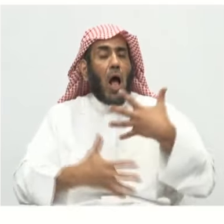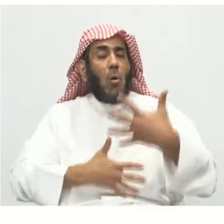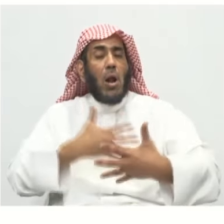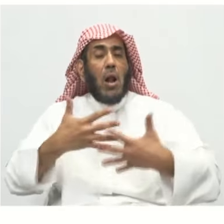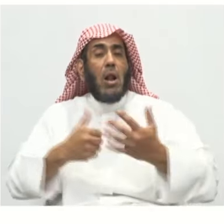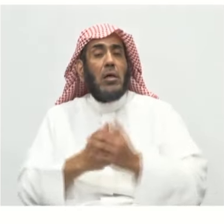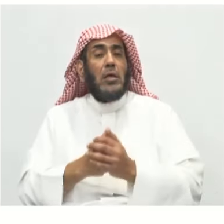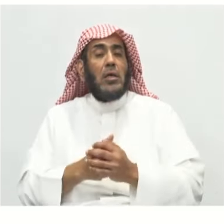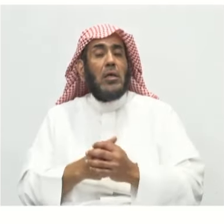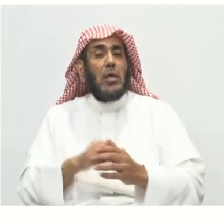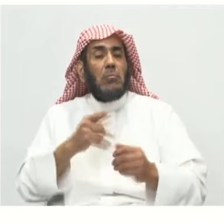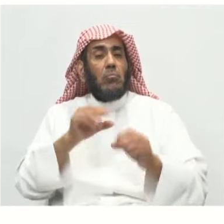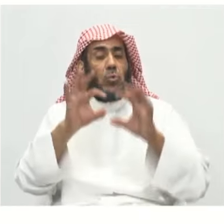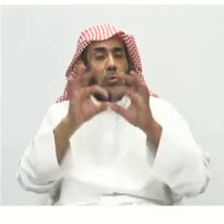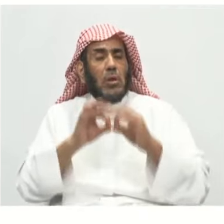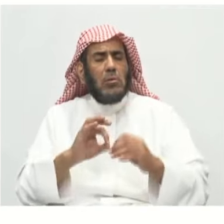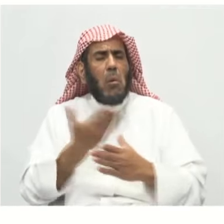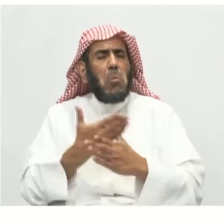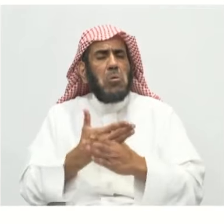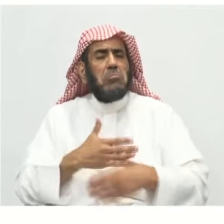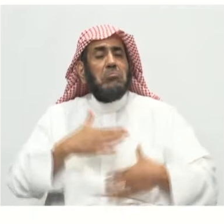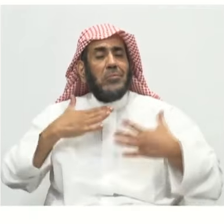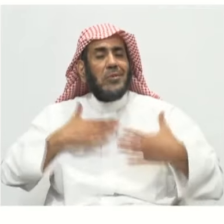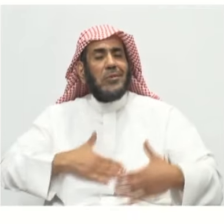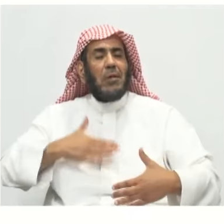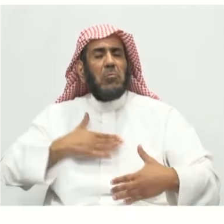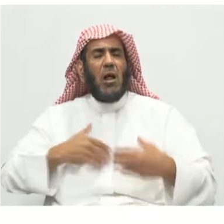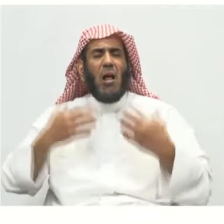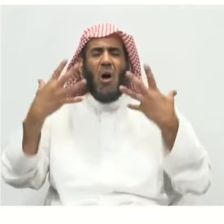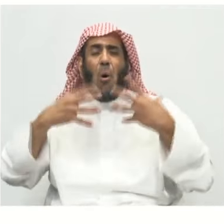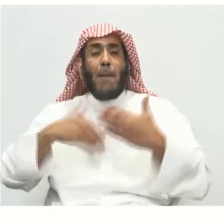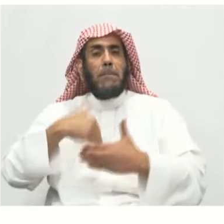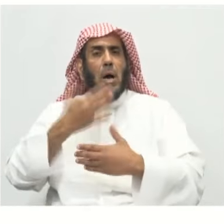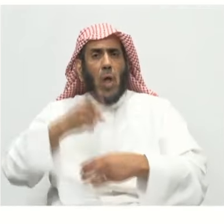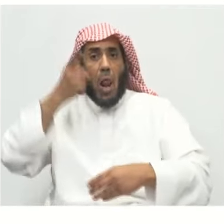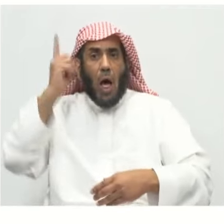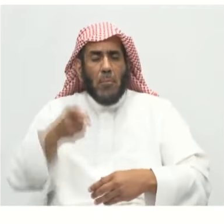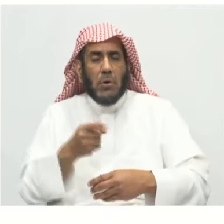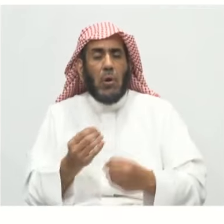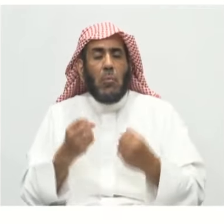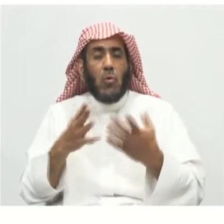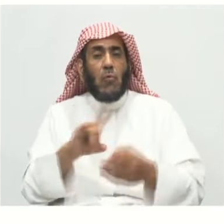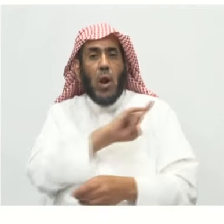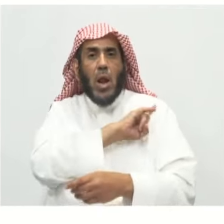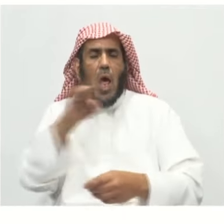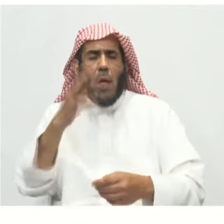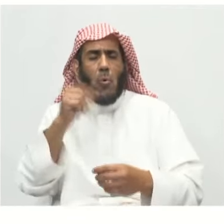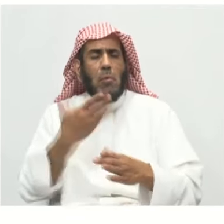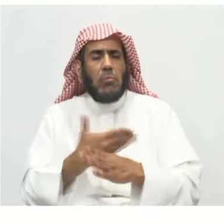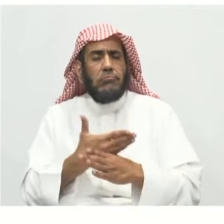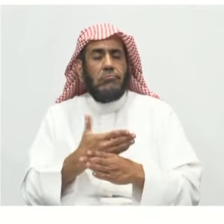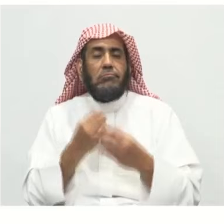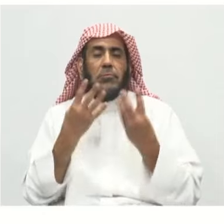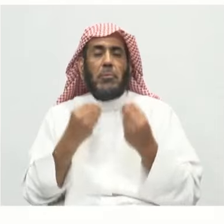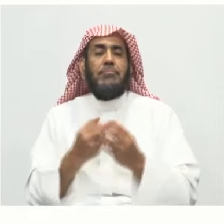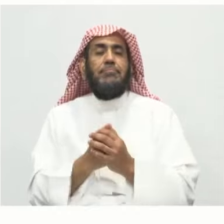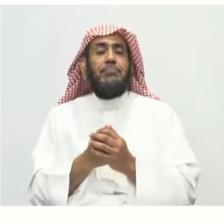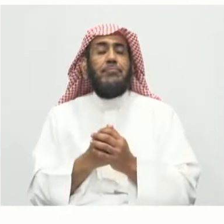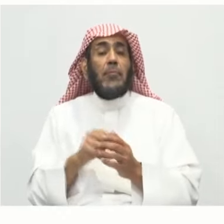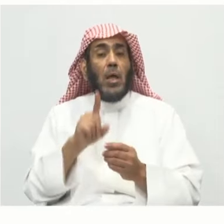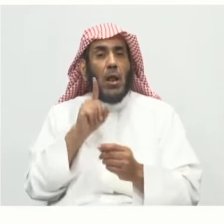لم طالبه الايات بالصبر على المصاب بعد الامر بالمعروف والنهي عن المنكر جميل